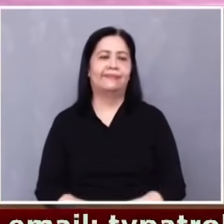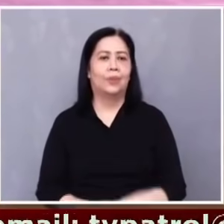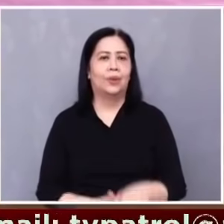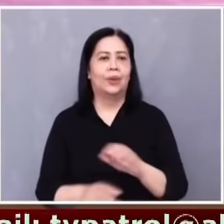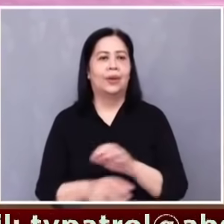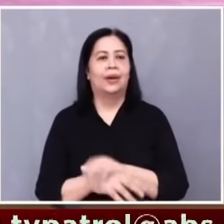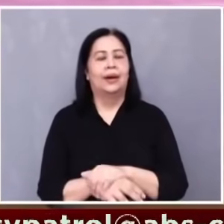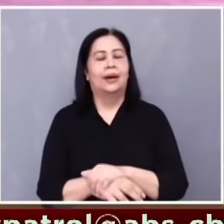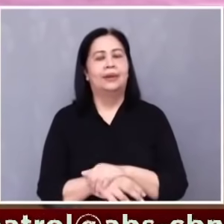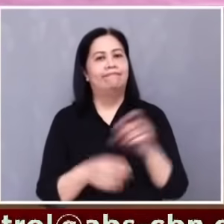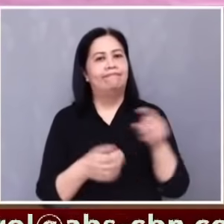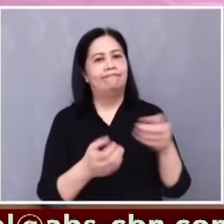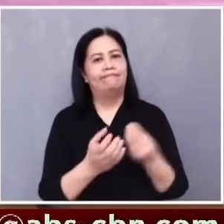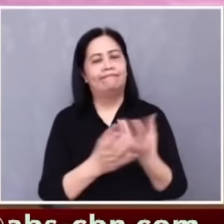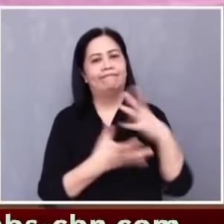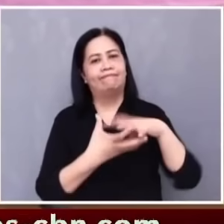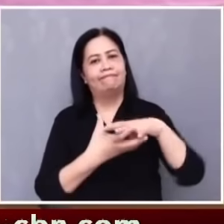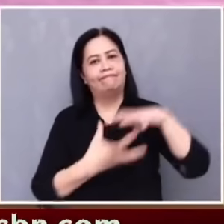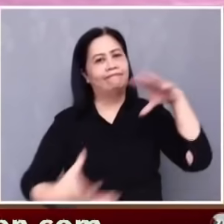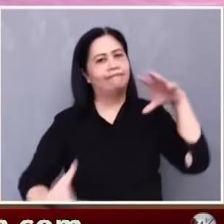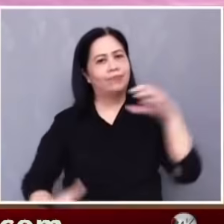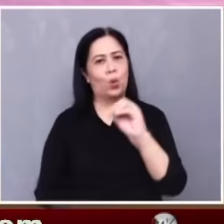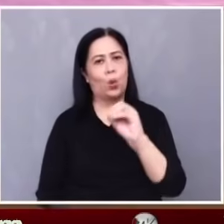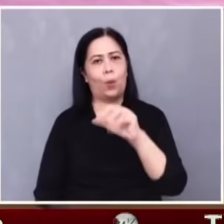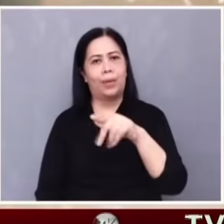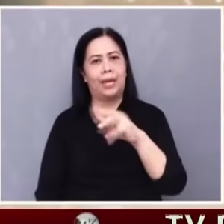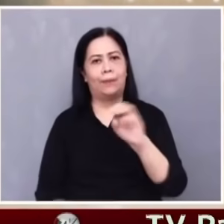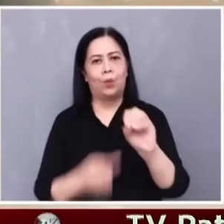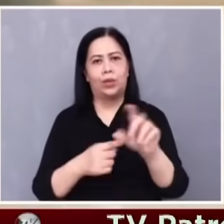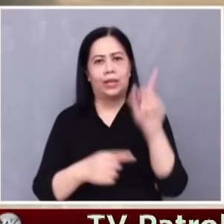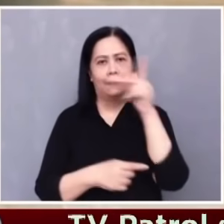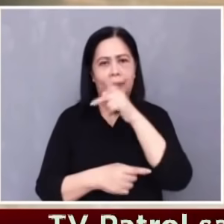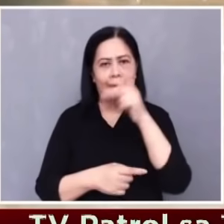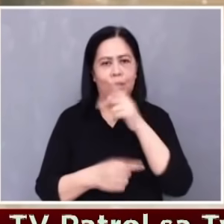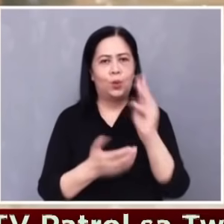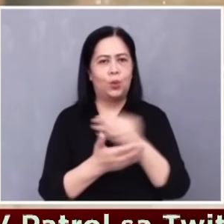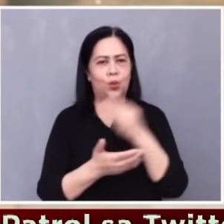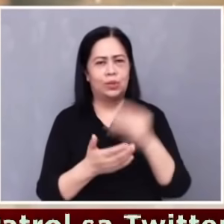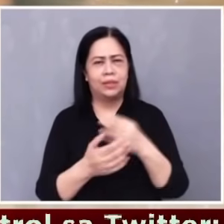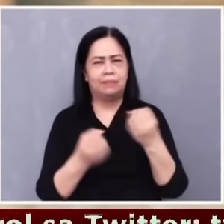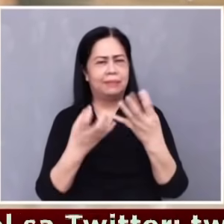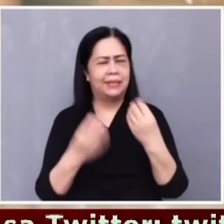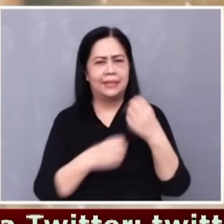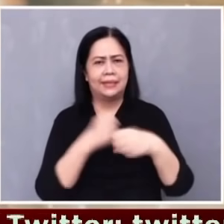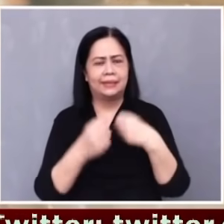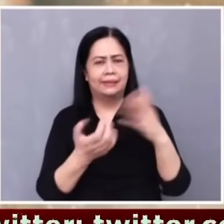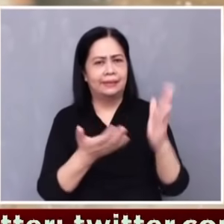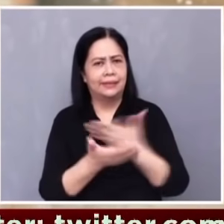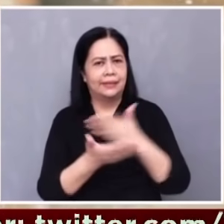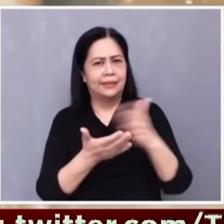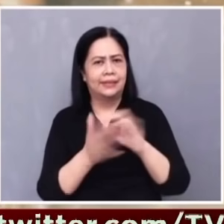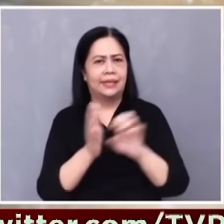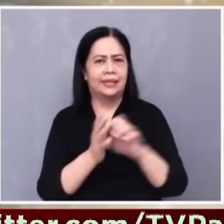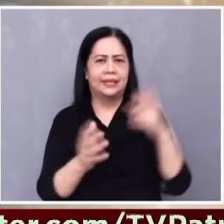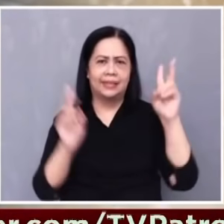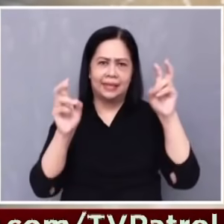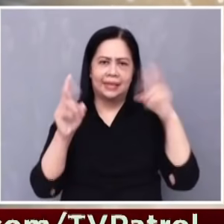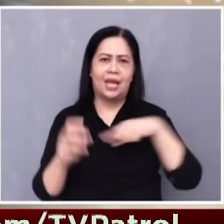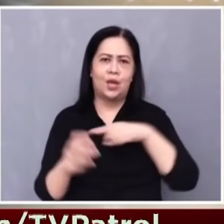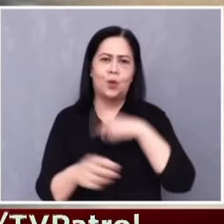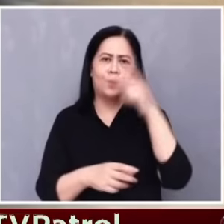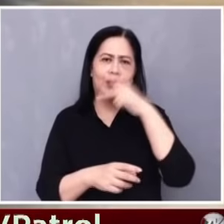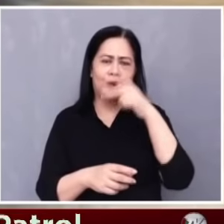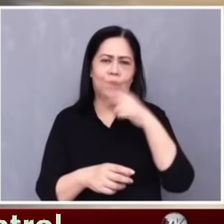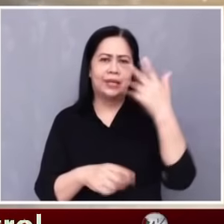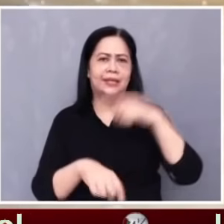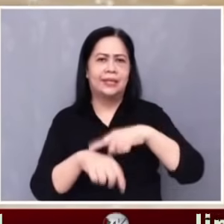Pinagyaman ni Heber ang OPM sa mahigit 4 na dekada niyang karir sa mga di malilimutang kanta tulad ng Tayo'y Mga Pinoy na sumikat nung panahon ng